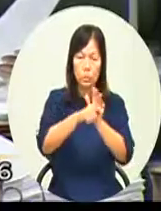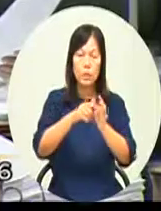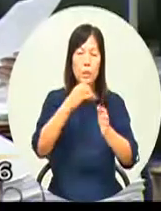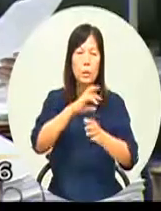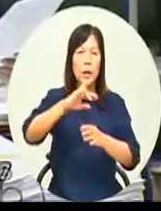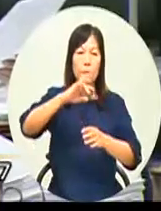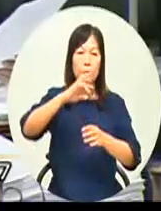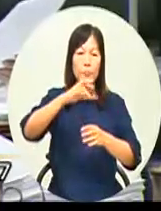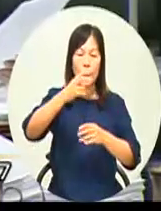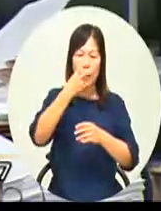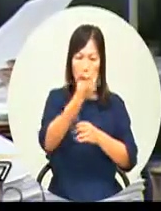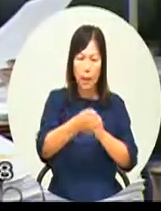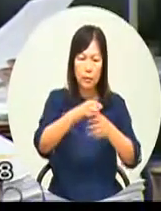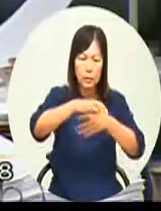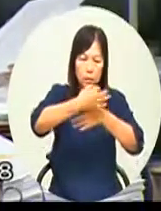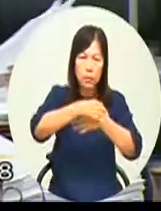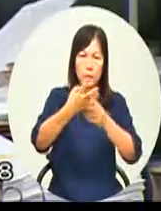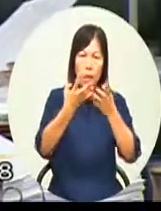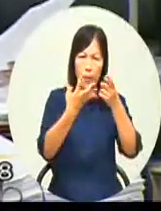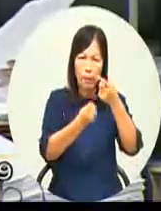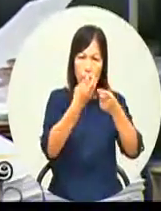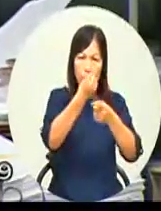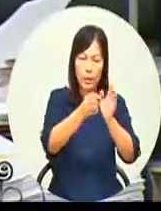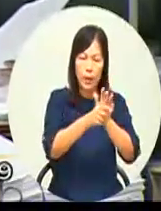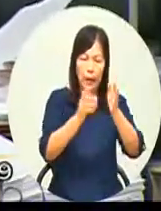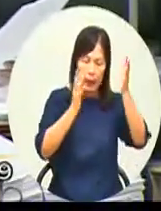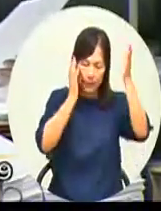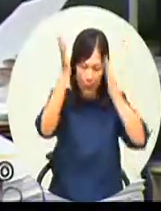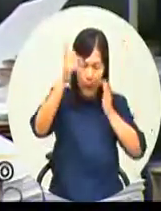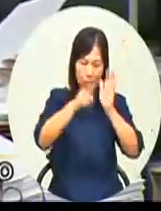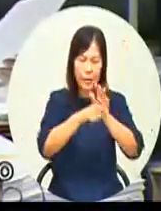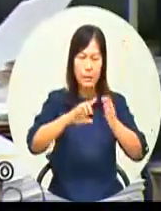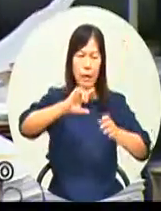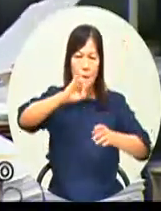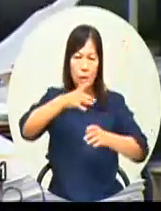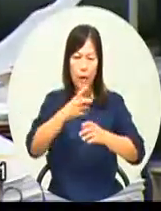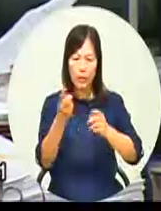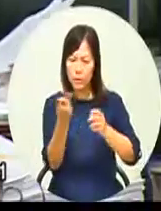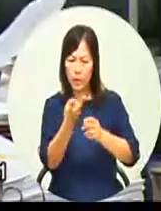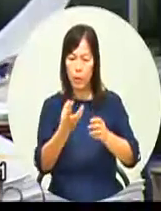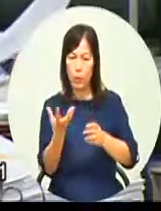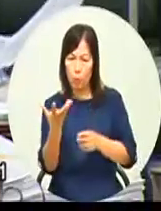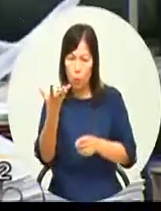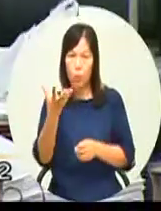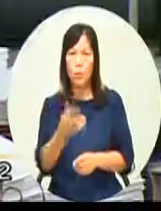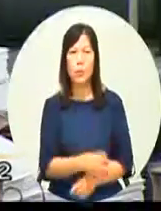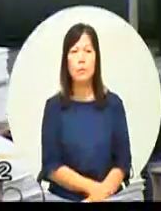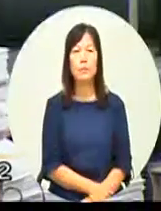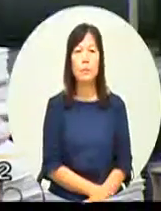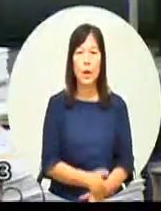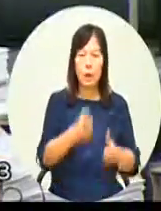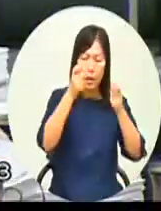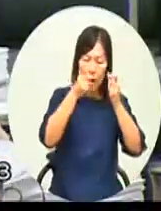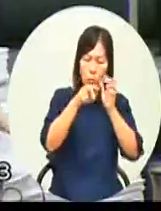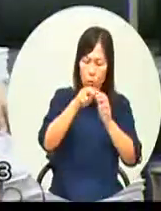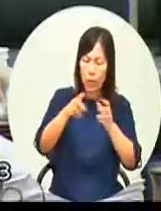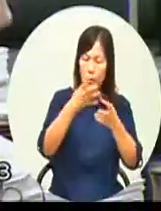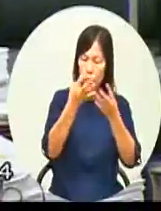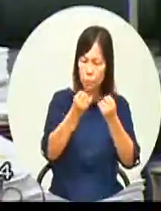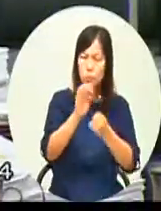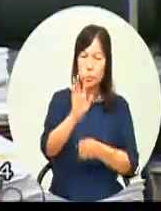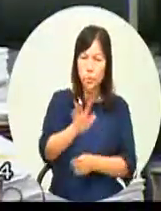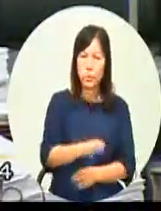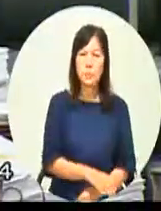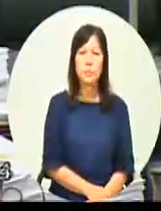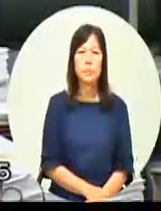的探亲比例其实是以马来西亚和越南是最多的。那从高雄来看这个数字，到